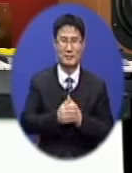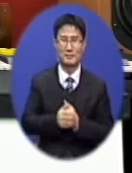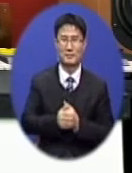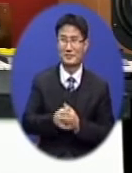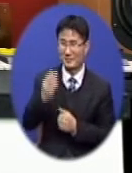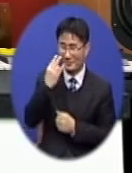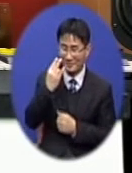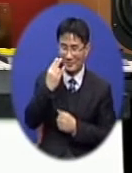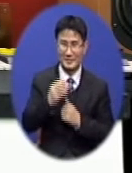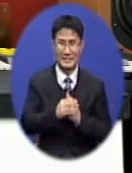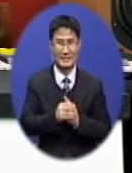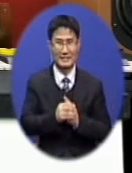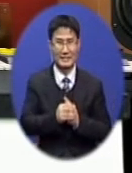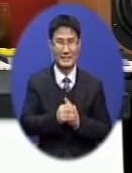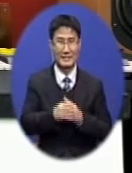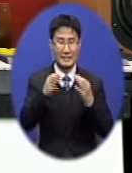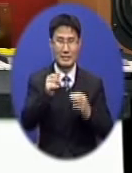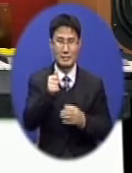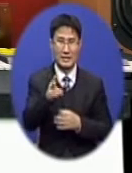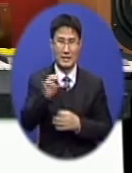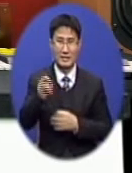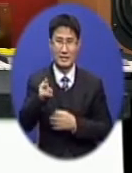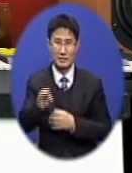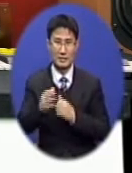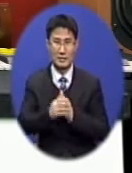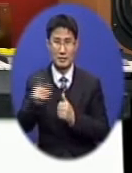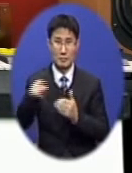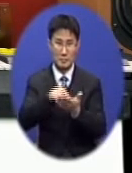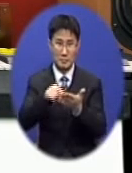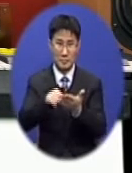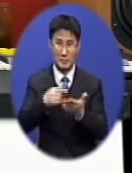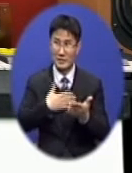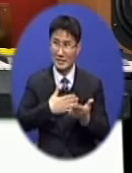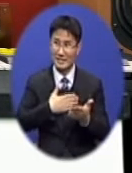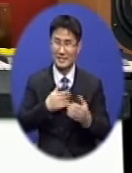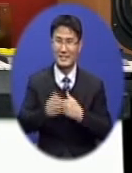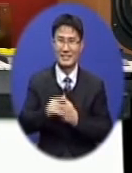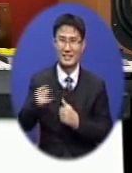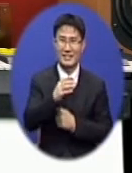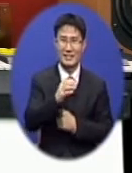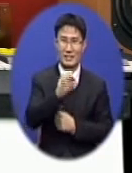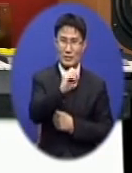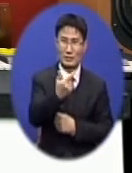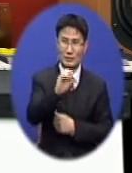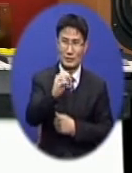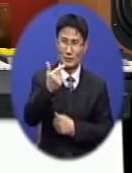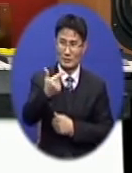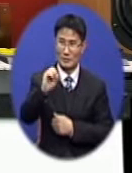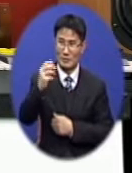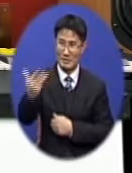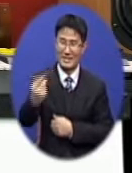바랍니다. 예. 우리 김혜영 씨가 네. 누르는 시청자 참여 번호 아시죠? 예. 네. 네,